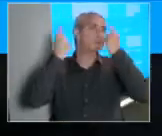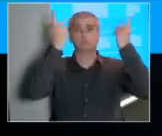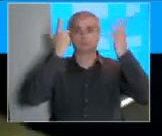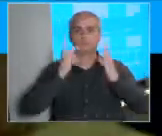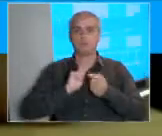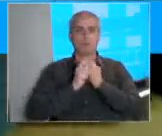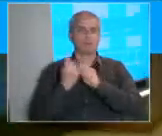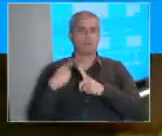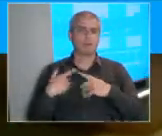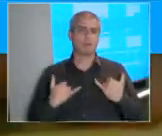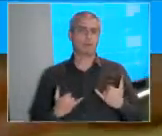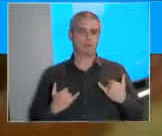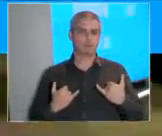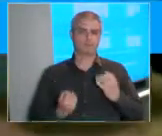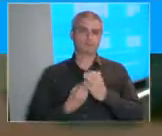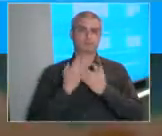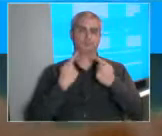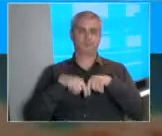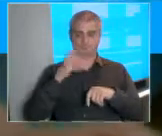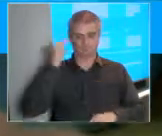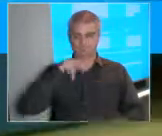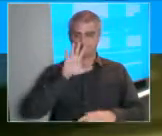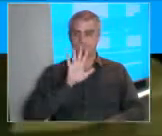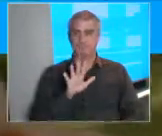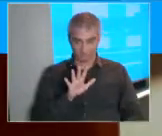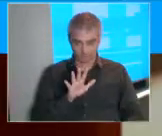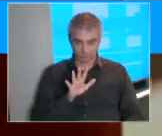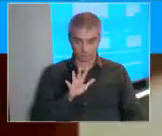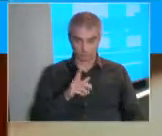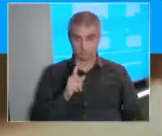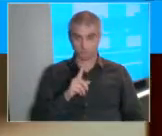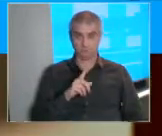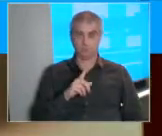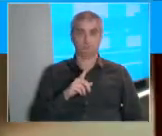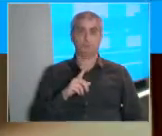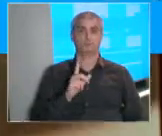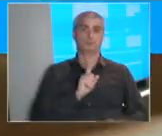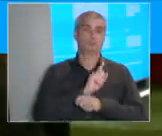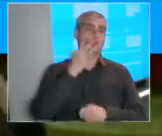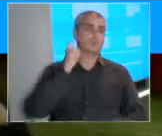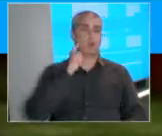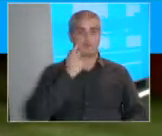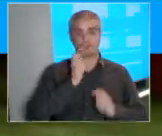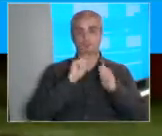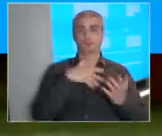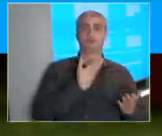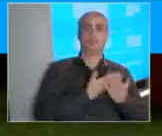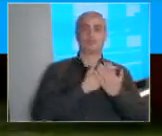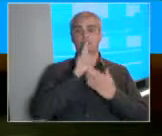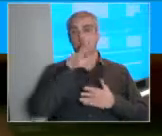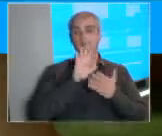לא השתנה עד היום. הוקמה ועדת שנית בשנת 2005, בתקופת לימור לבנת. הגישה את המלצותיה